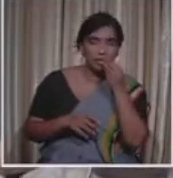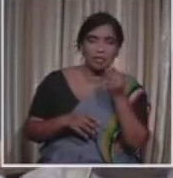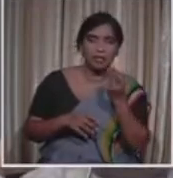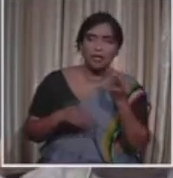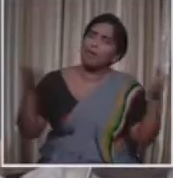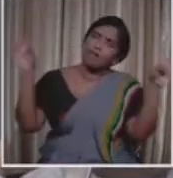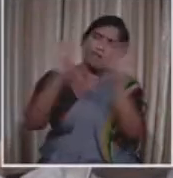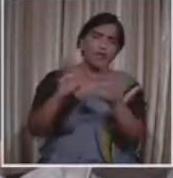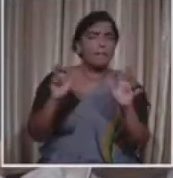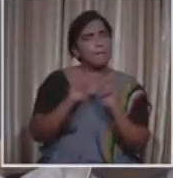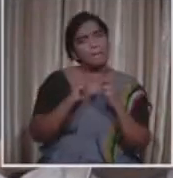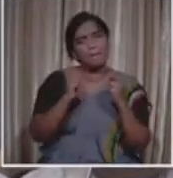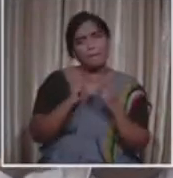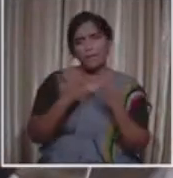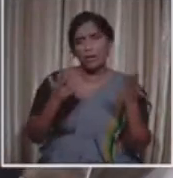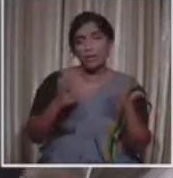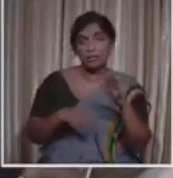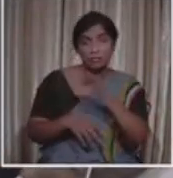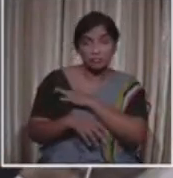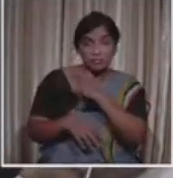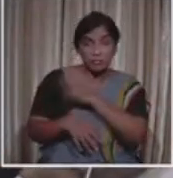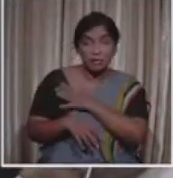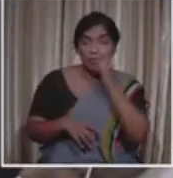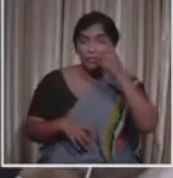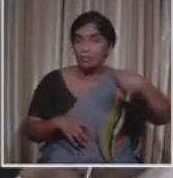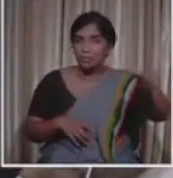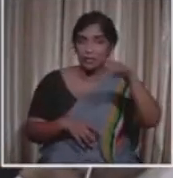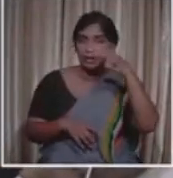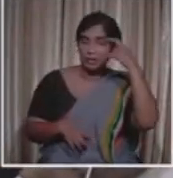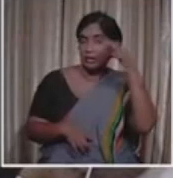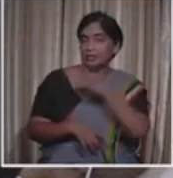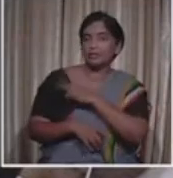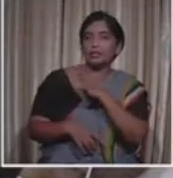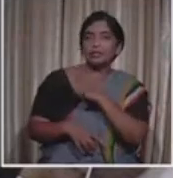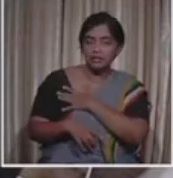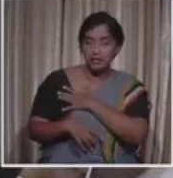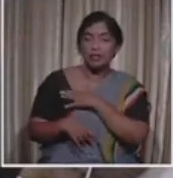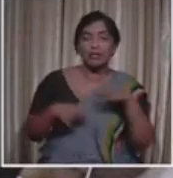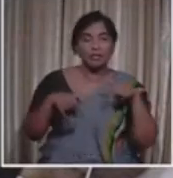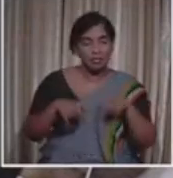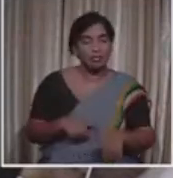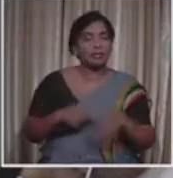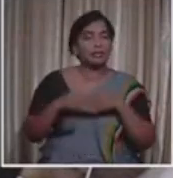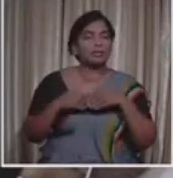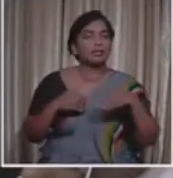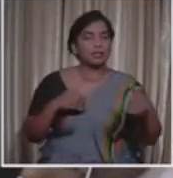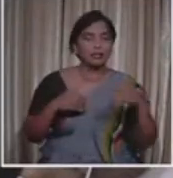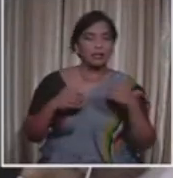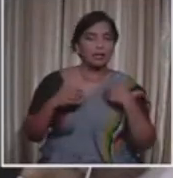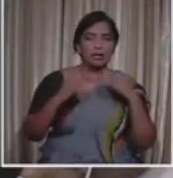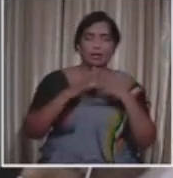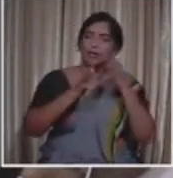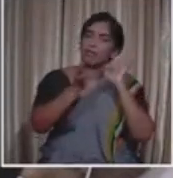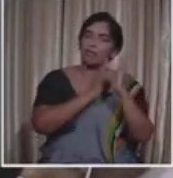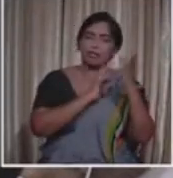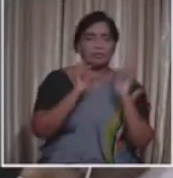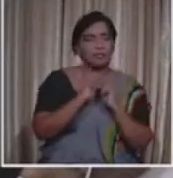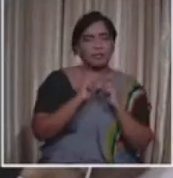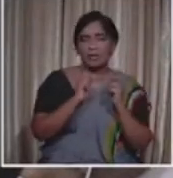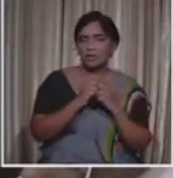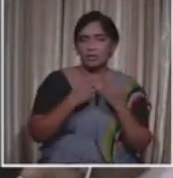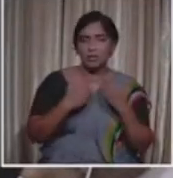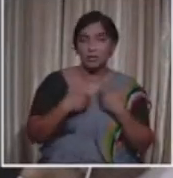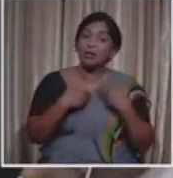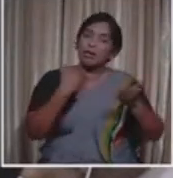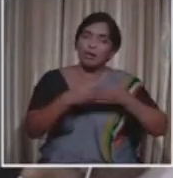කියලා කියන්නේ. නැත්නම් හිතුණා මේ ඒ වෛරය ඒකයි. ඒ සමාජ වෛරය නැති කරන්න අපි කටයුතු කරමු. අපි මෙතන ඉඳගෙන අපේ ගෙවල් ගිනිපත් උනාට කමක් නැහැ. අපි ඒක